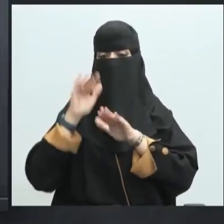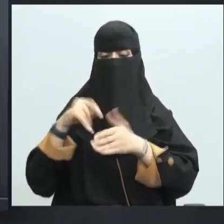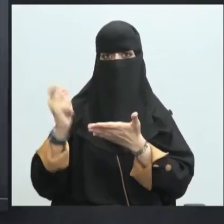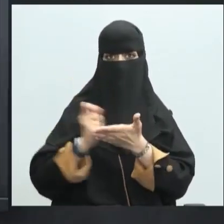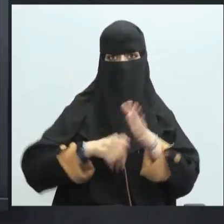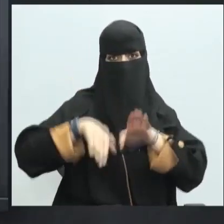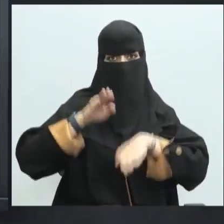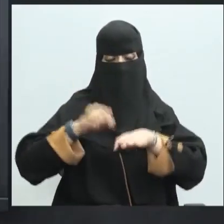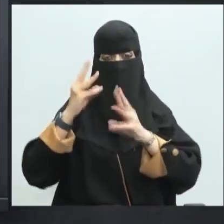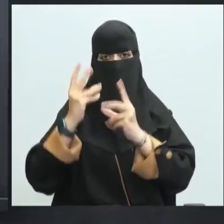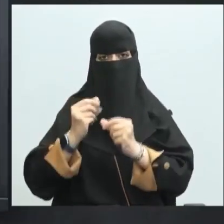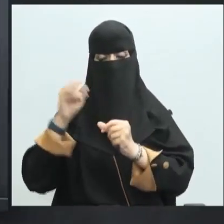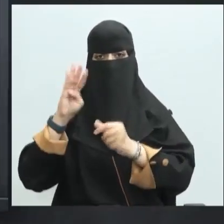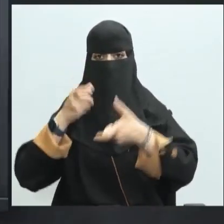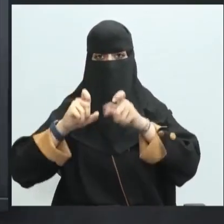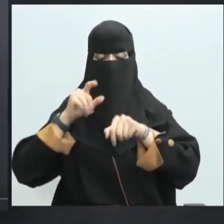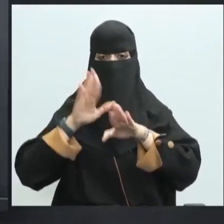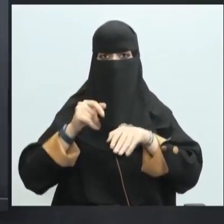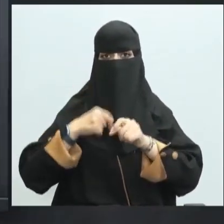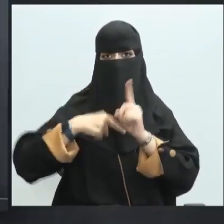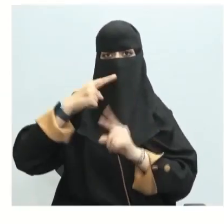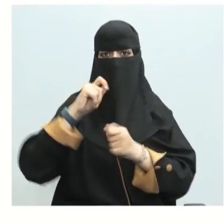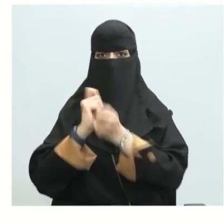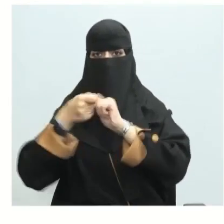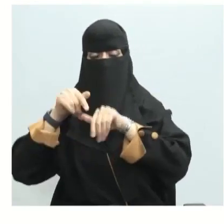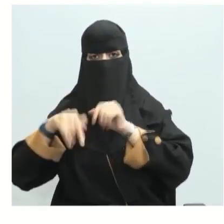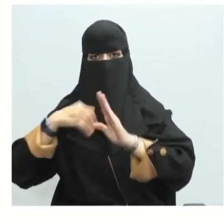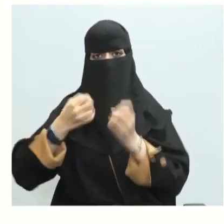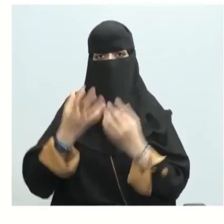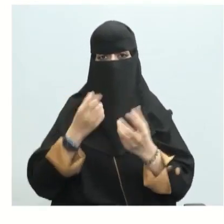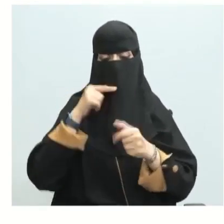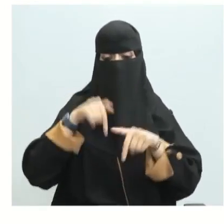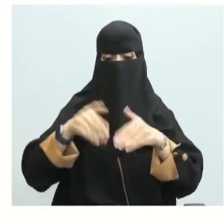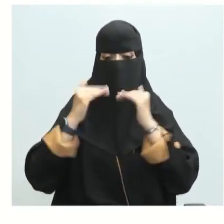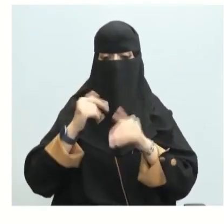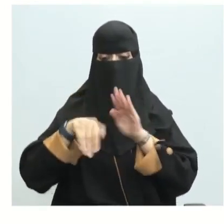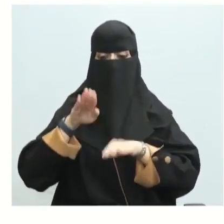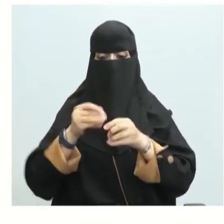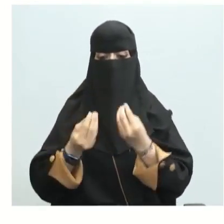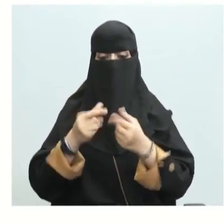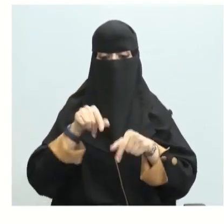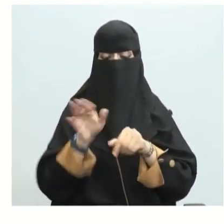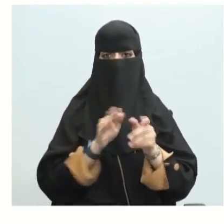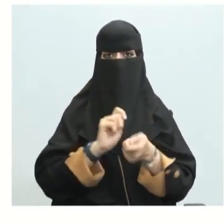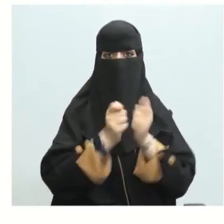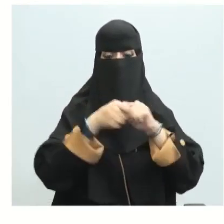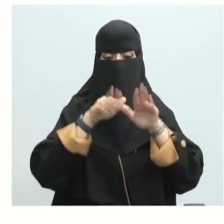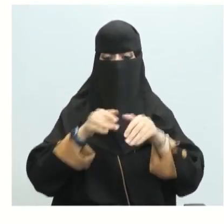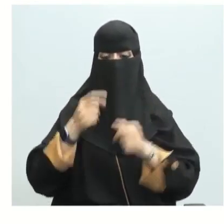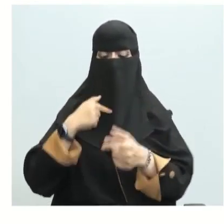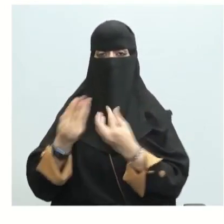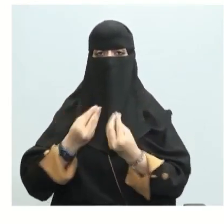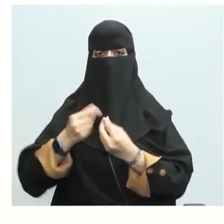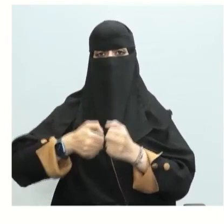كتابه المعادلات الكيميائيه الحراريه تغيرات الحاله المعادله الكيميائيه الحراريه والتغيرات الحاله وايضا